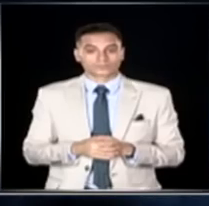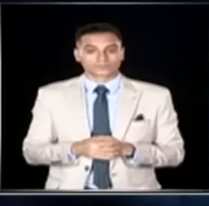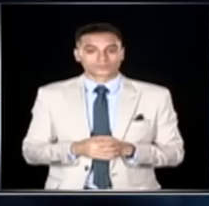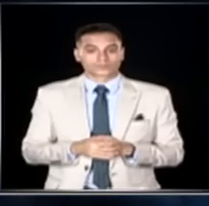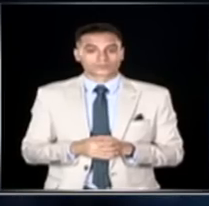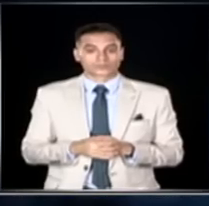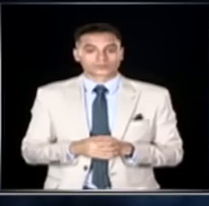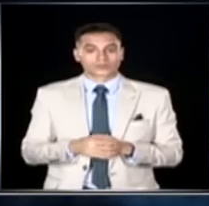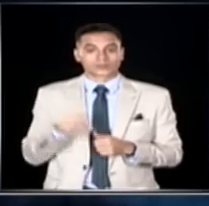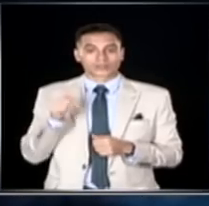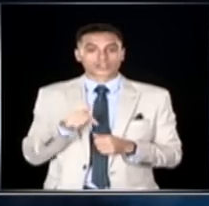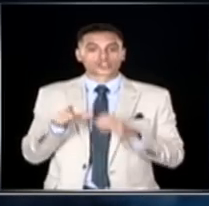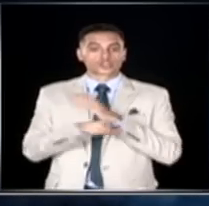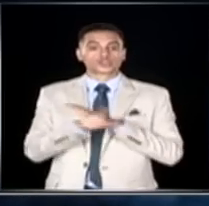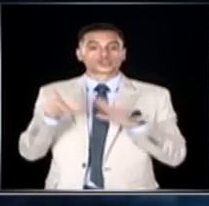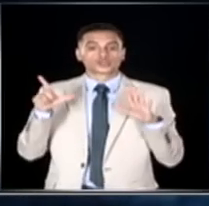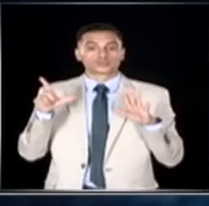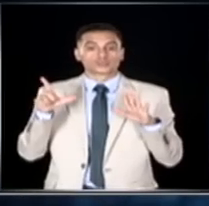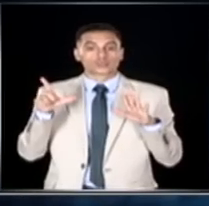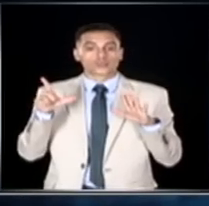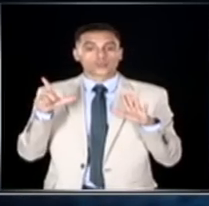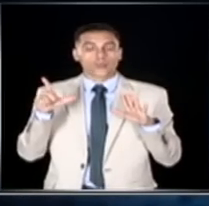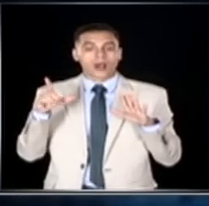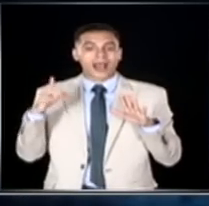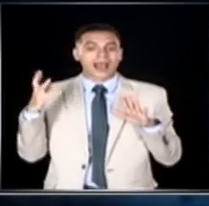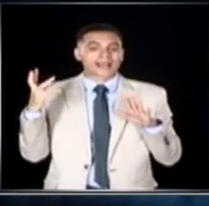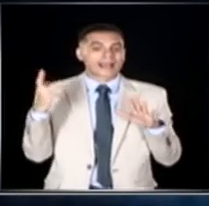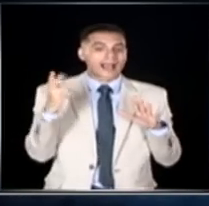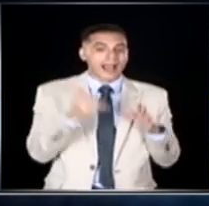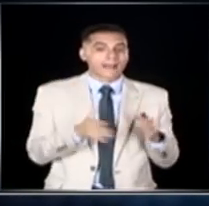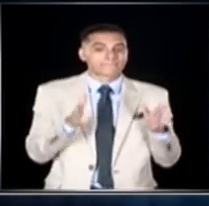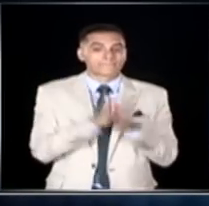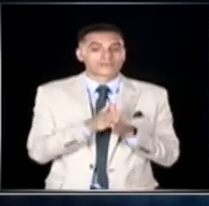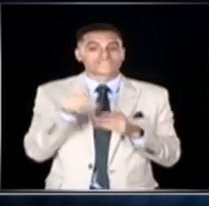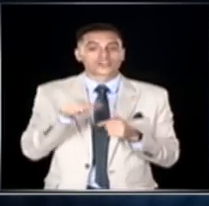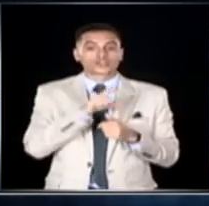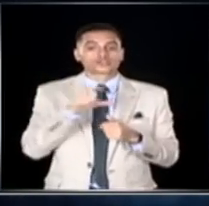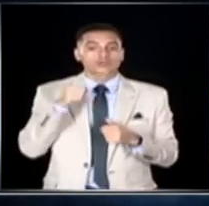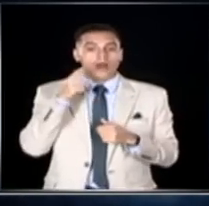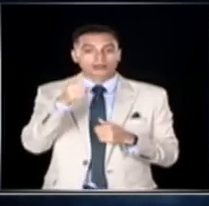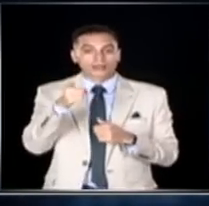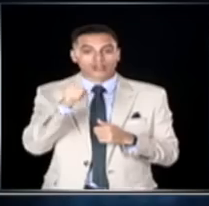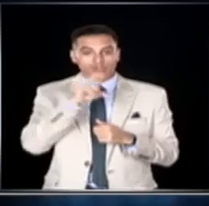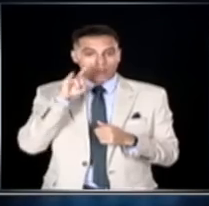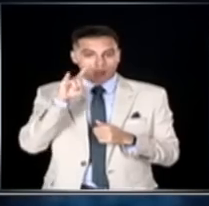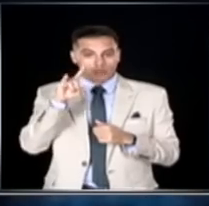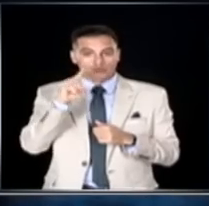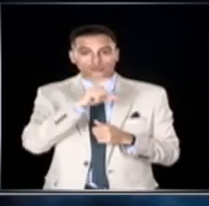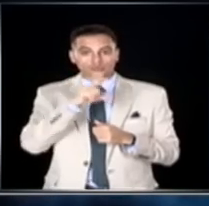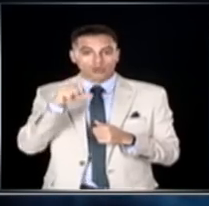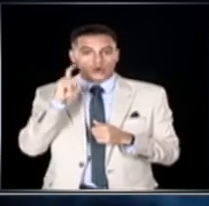ما هو مجموع الأسابيع في الشهور الآتية؟